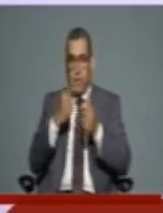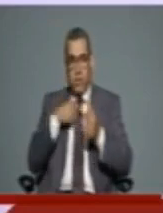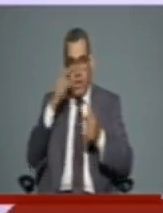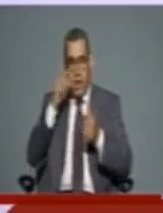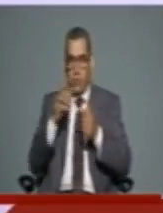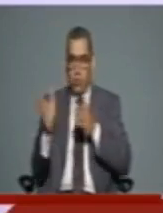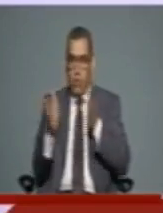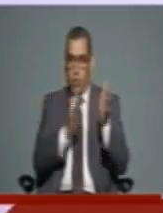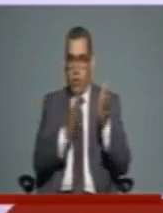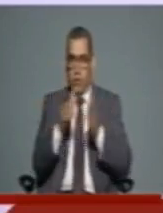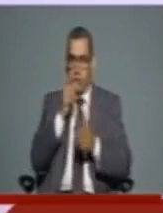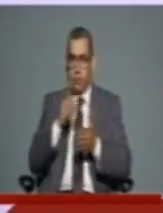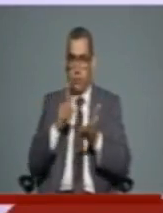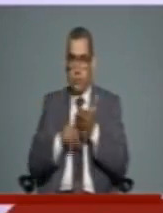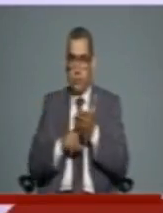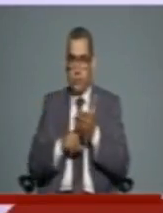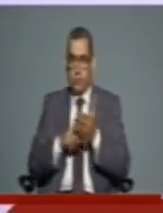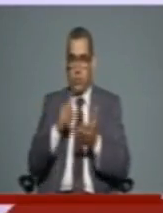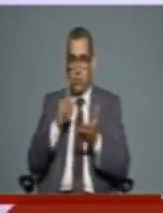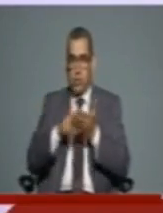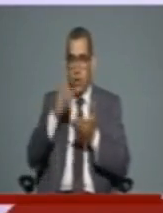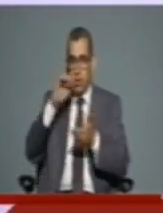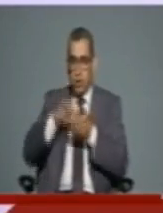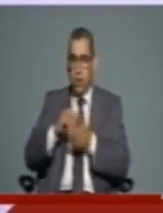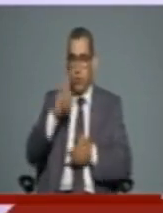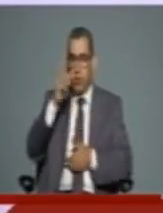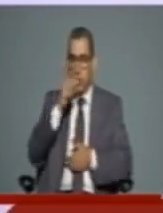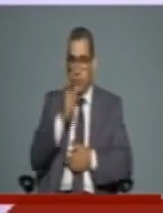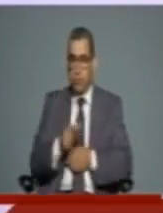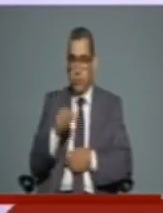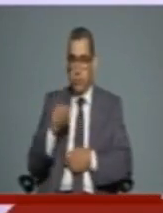انما بنوعدهم ان شاء الله ان